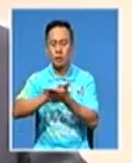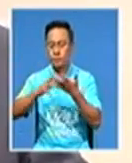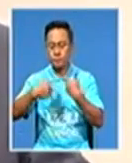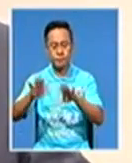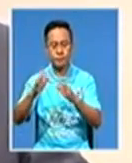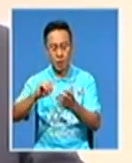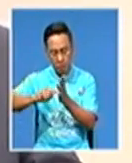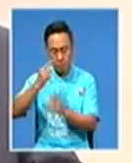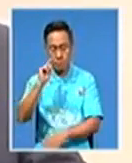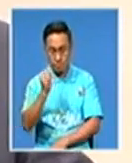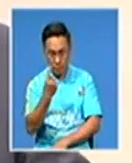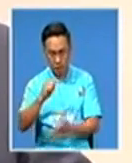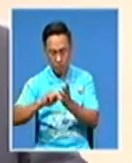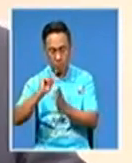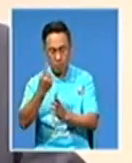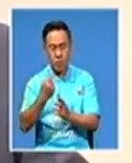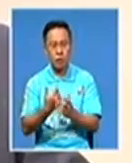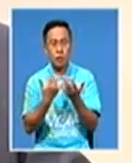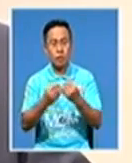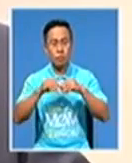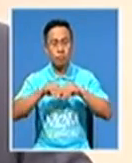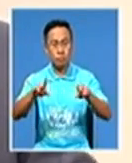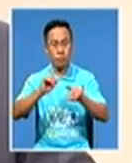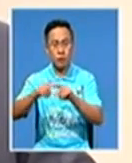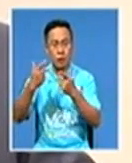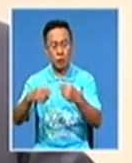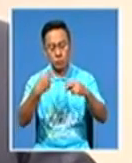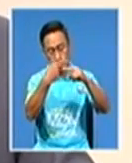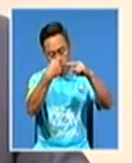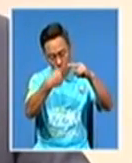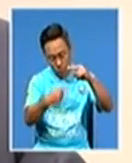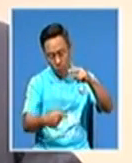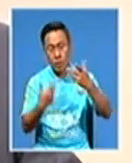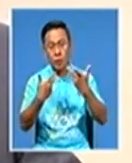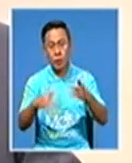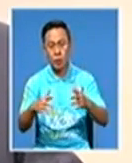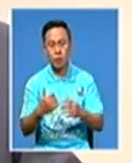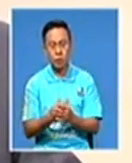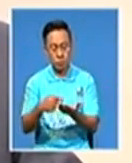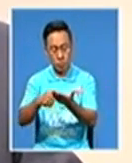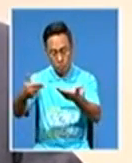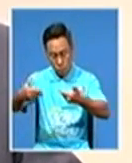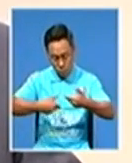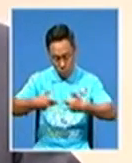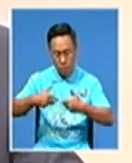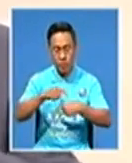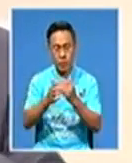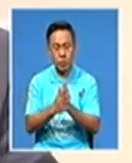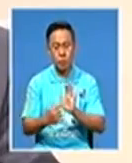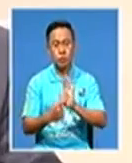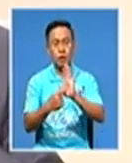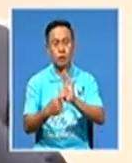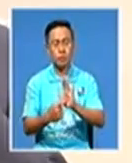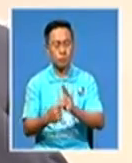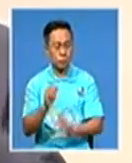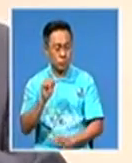ริ่มกันใหม่นะฮะแล้วการที่เริ่มใหม่ผมประกาศลิสต์นี้ออกไปที่ยื่นให้ดูเป็นแค่ตัวอย่างนะที่โชว์แสด